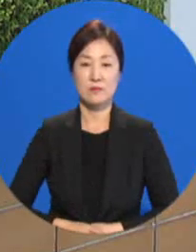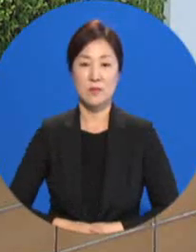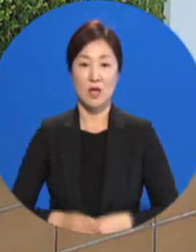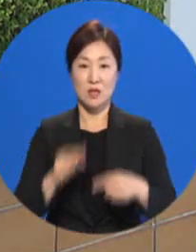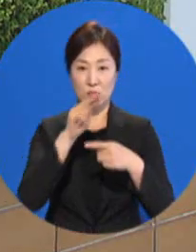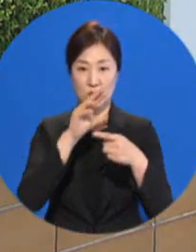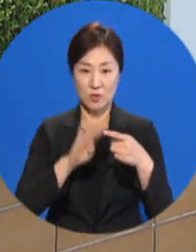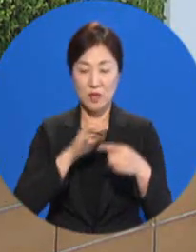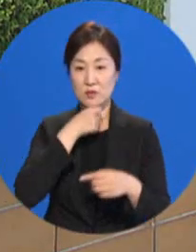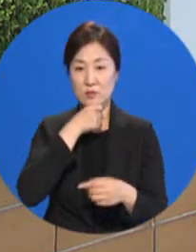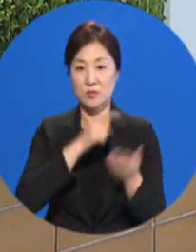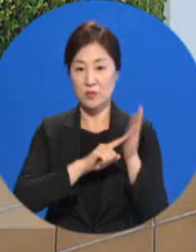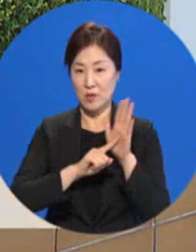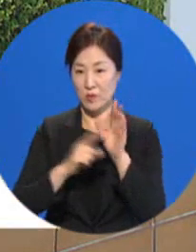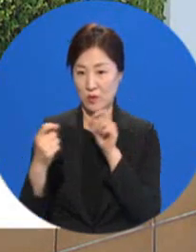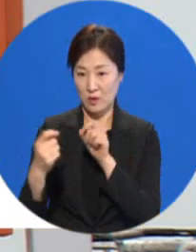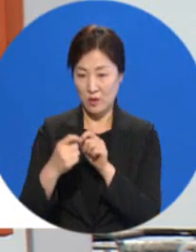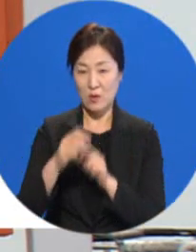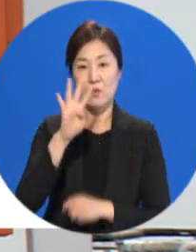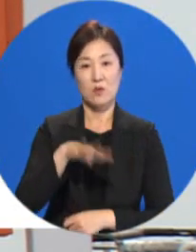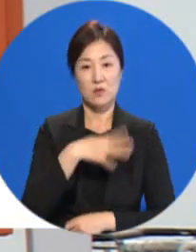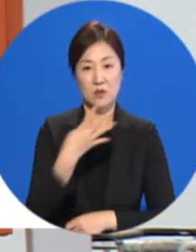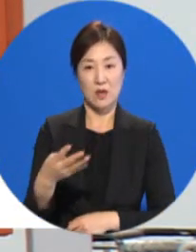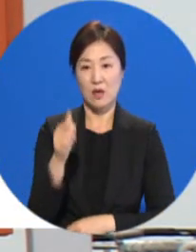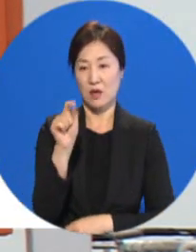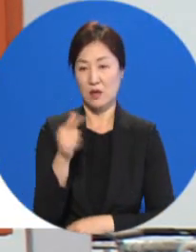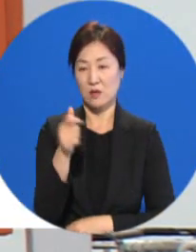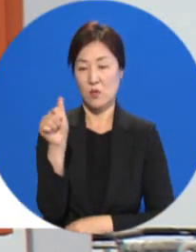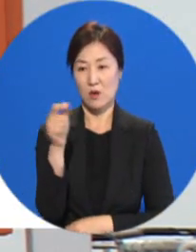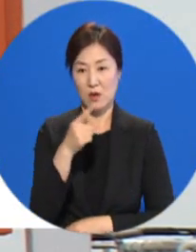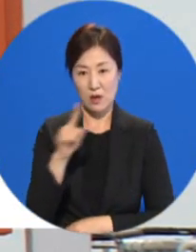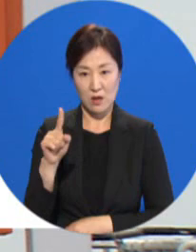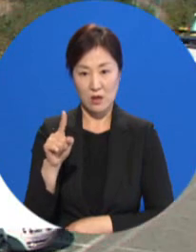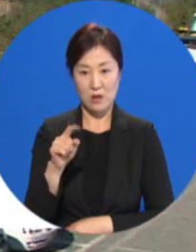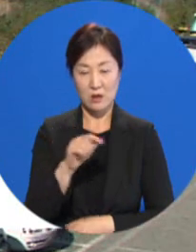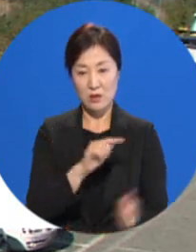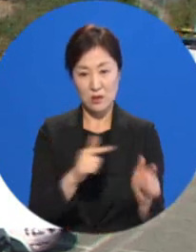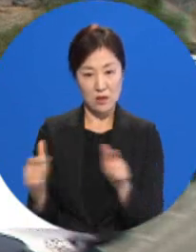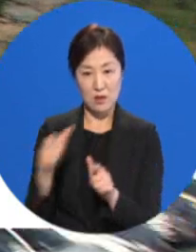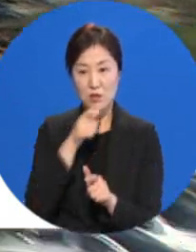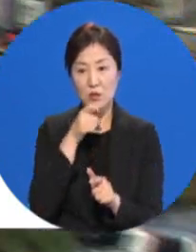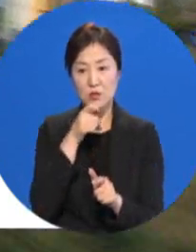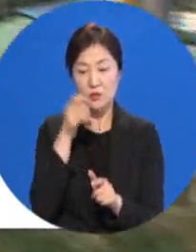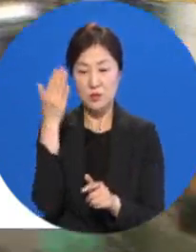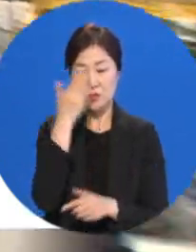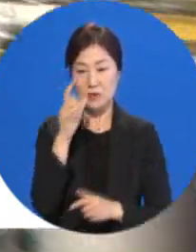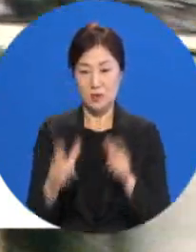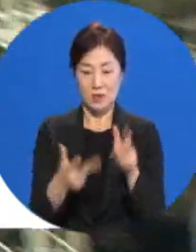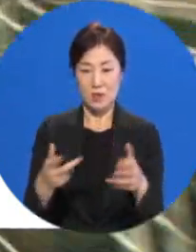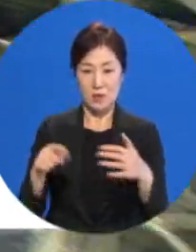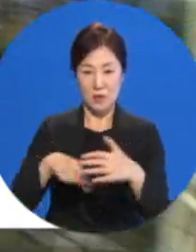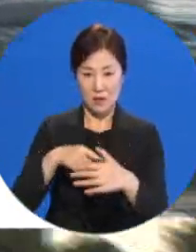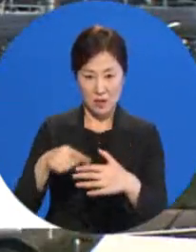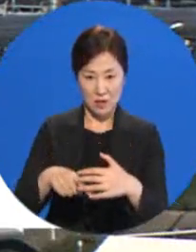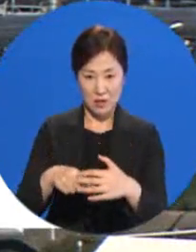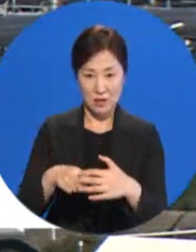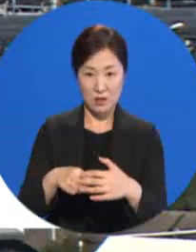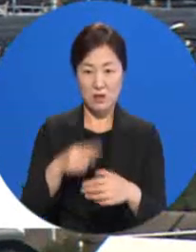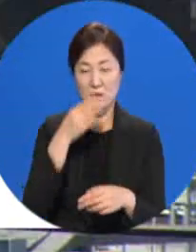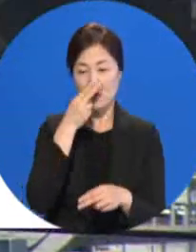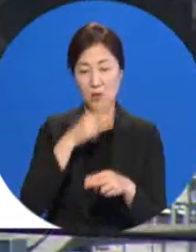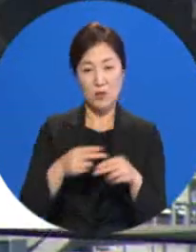2분기 실적 발표를 앞두고 있는 롯데와 한화케미칼 등 여수산단 내 또 다른 석유화학 업체들 역시 경영 수지가